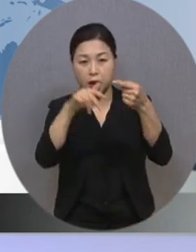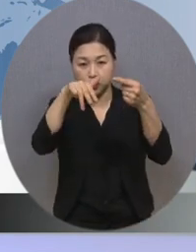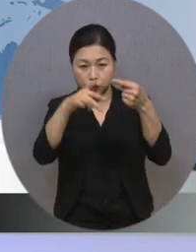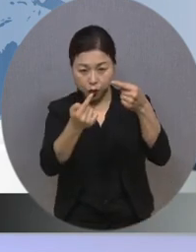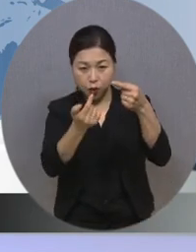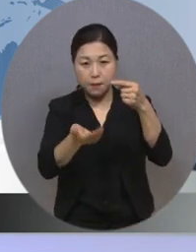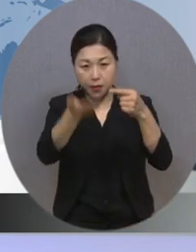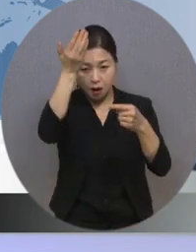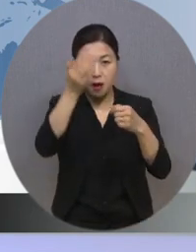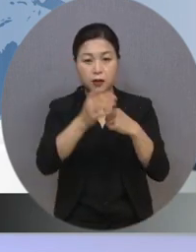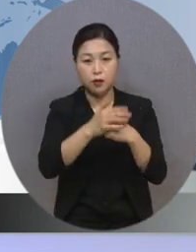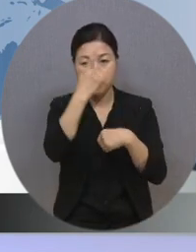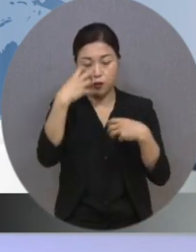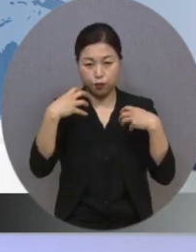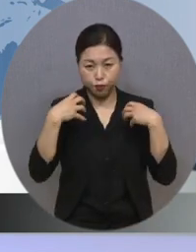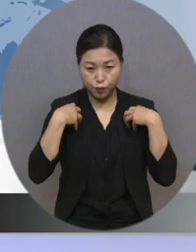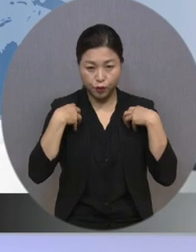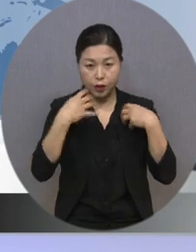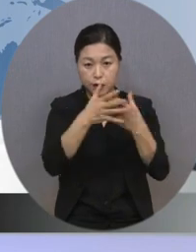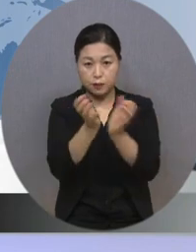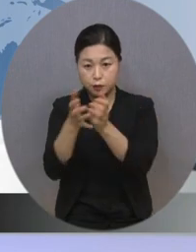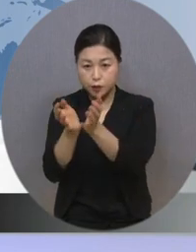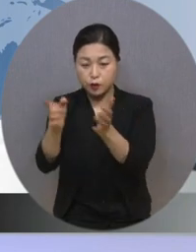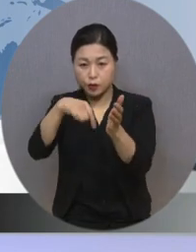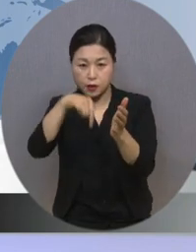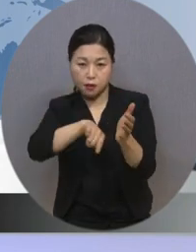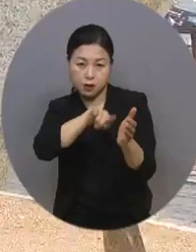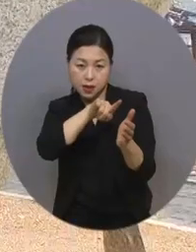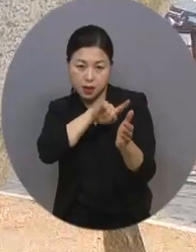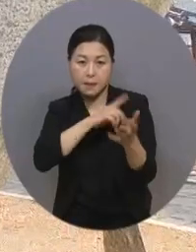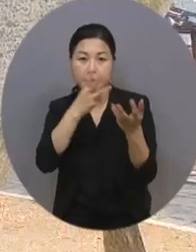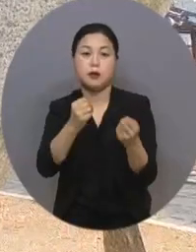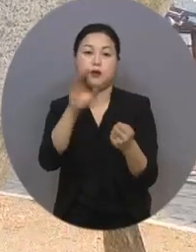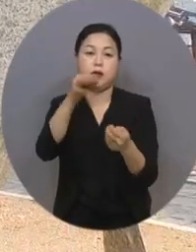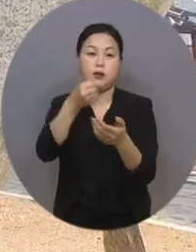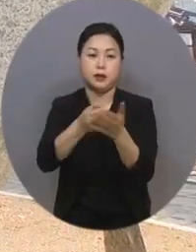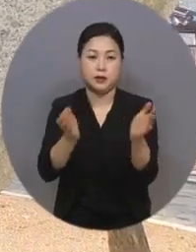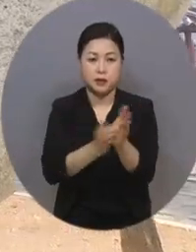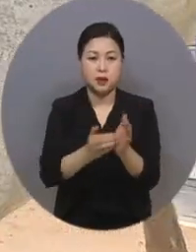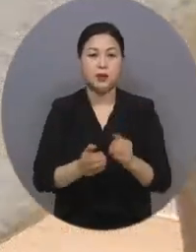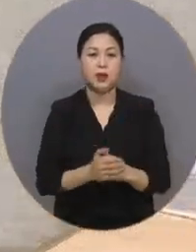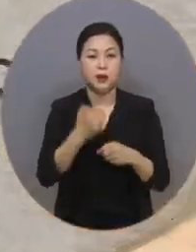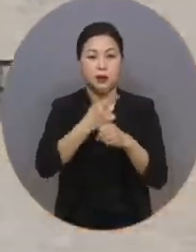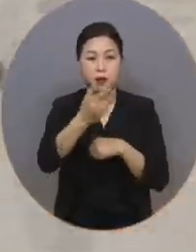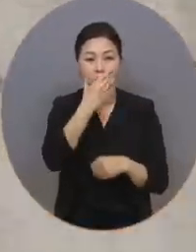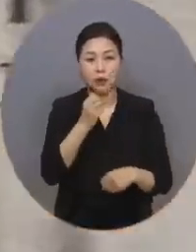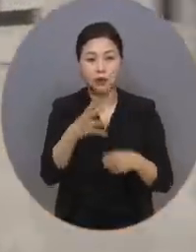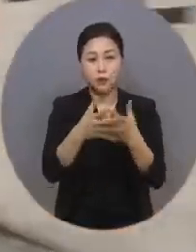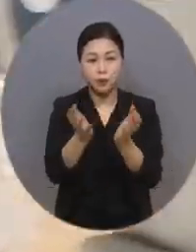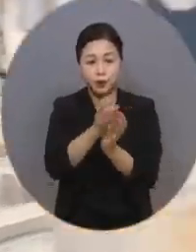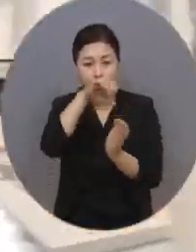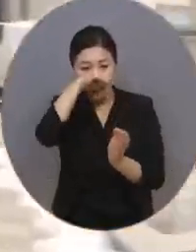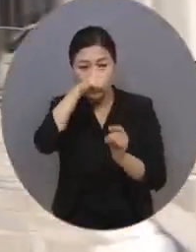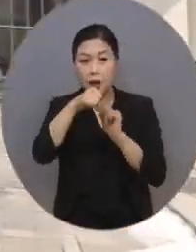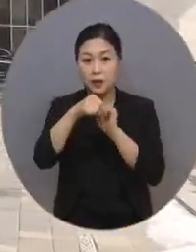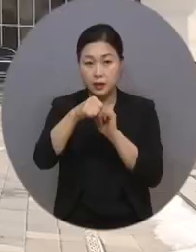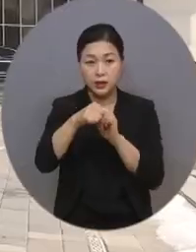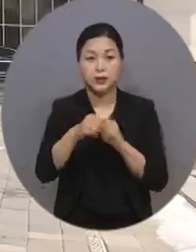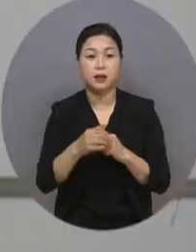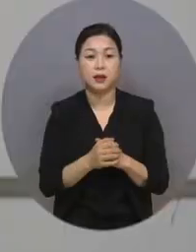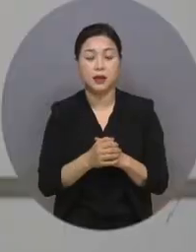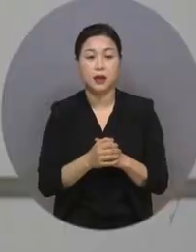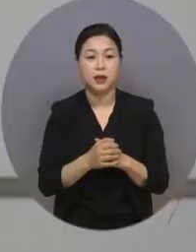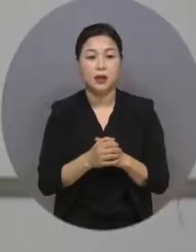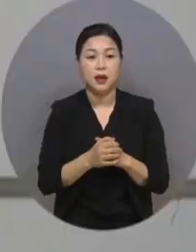정부 부처 중 최대 규모로 확정됐습니다 내년도 보건복지부 예산이 본예산 기준으로